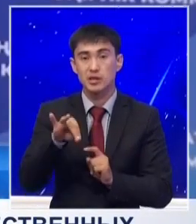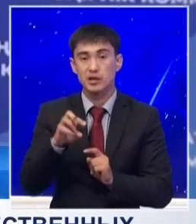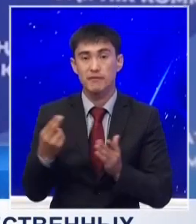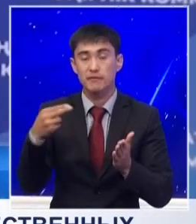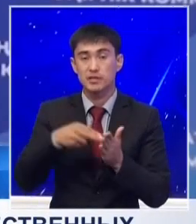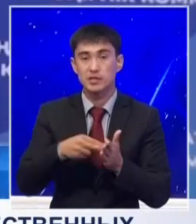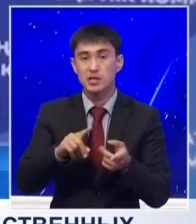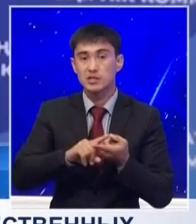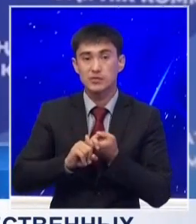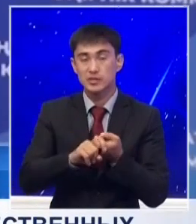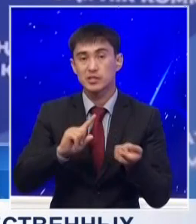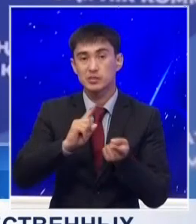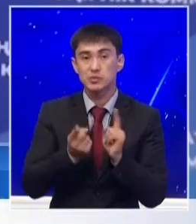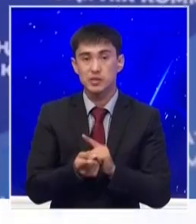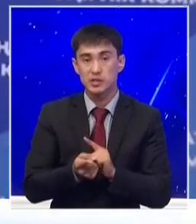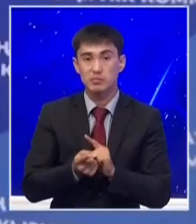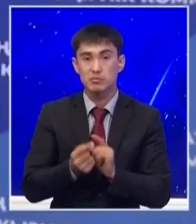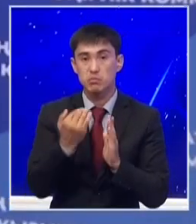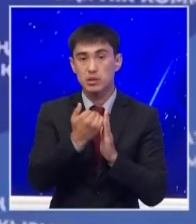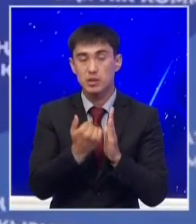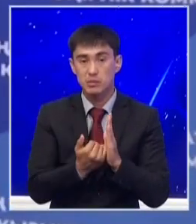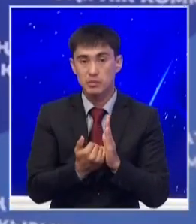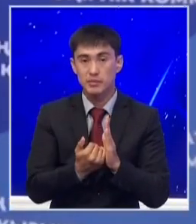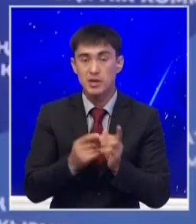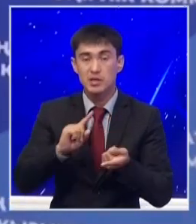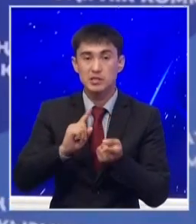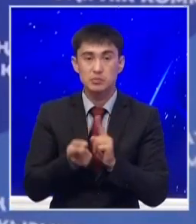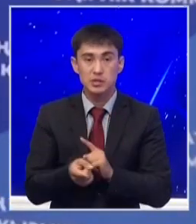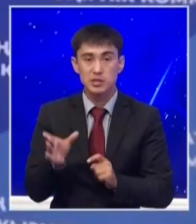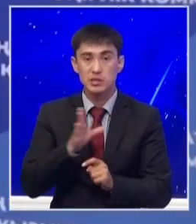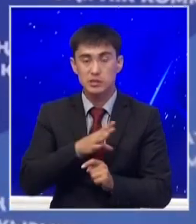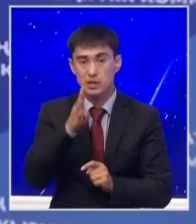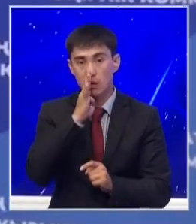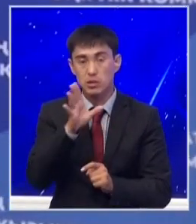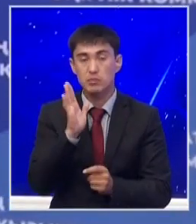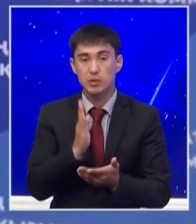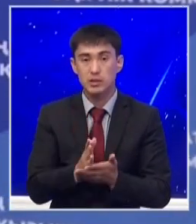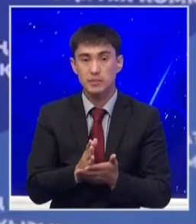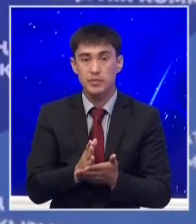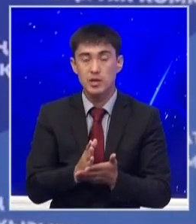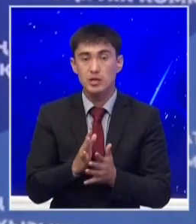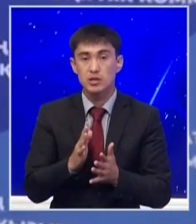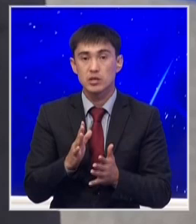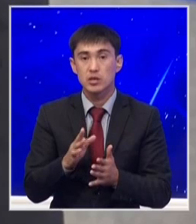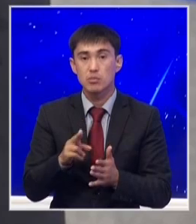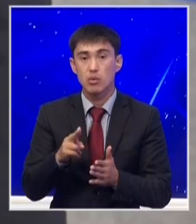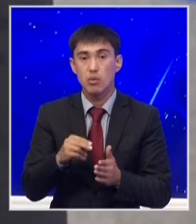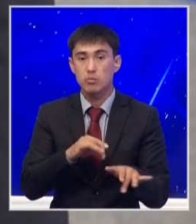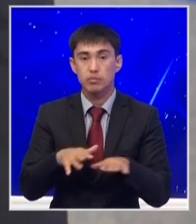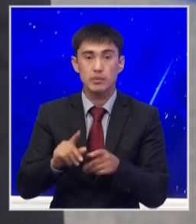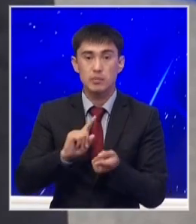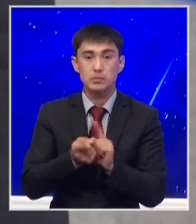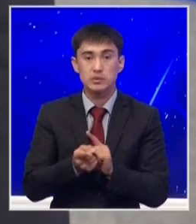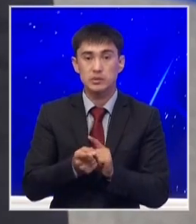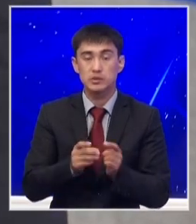в связи с изменением инвестиционной программы, изменением заработной платы и по принятию на баланс